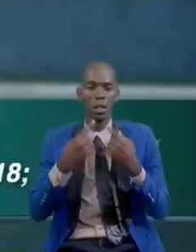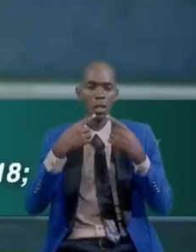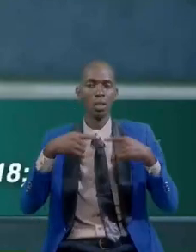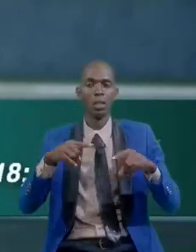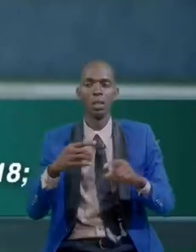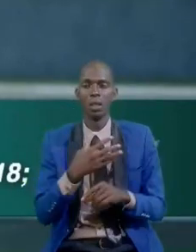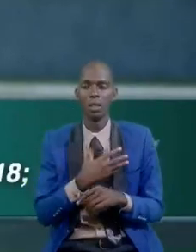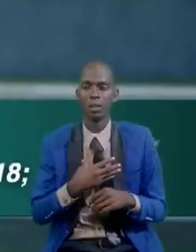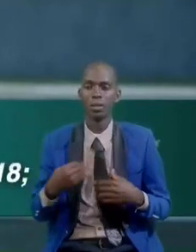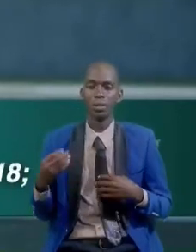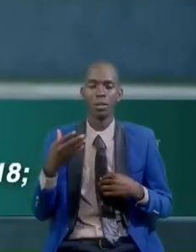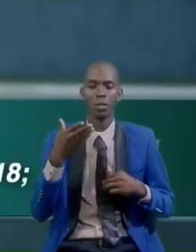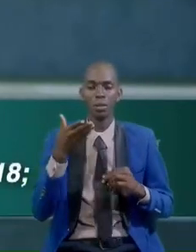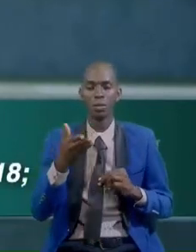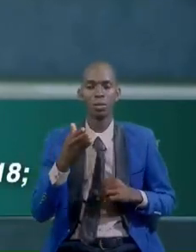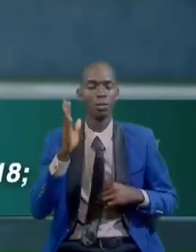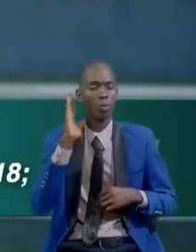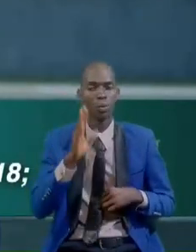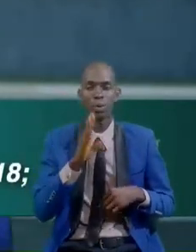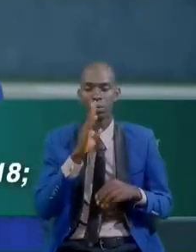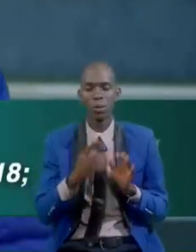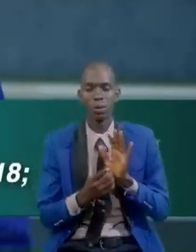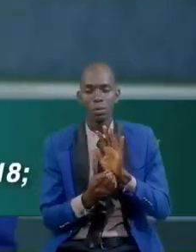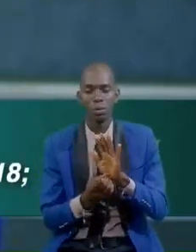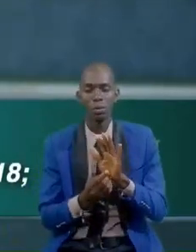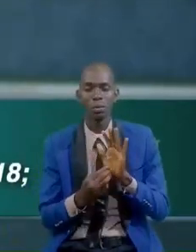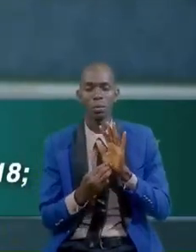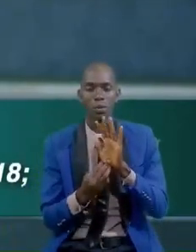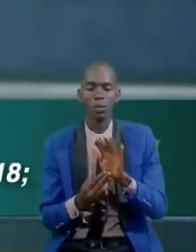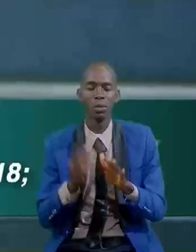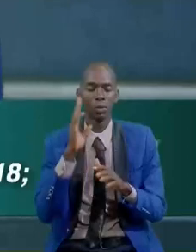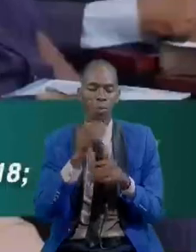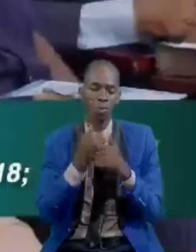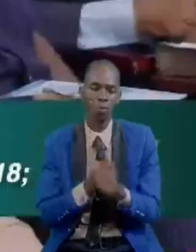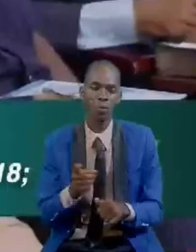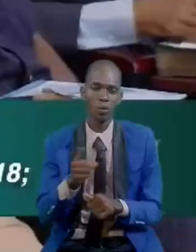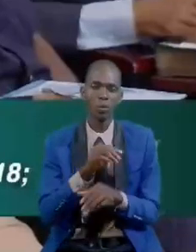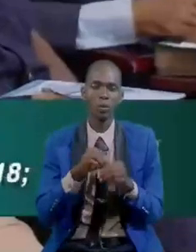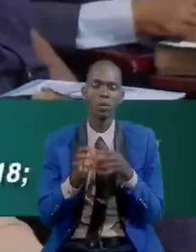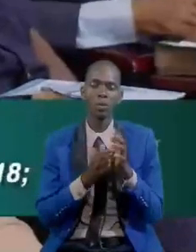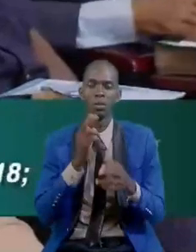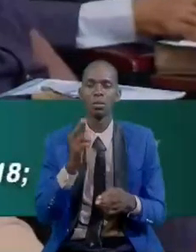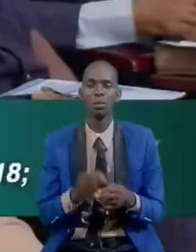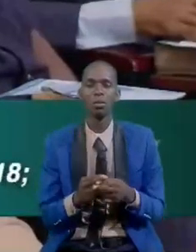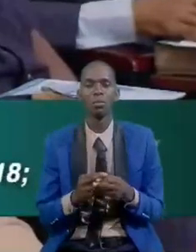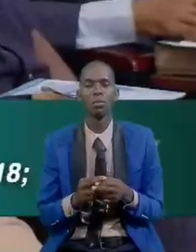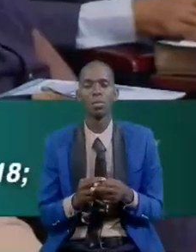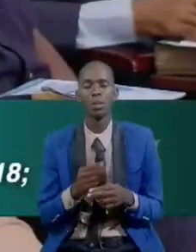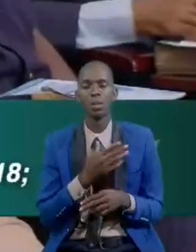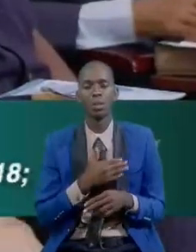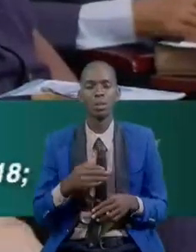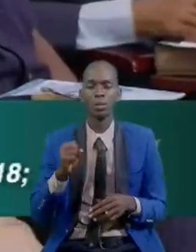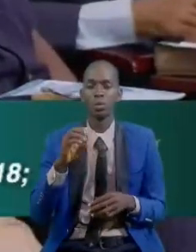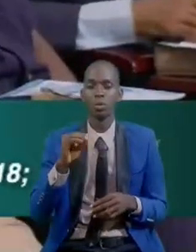déclaré. Et la démonstration et la manifestation va s'en suivre au nom de Jésus.